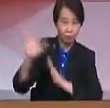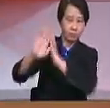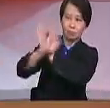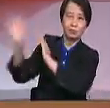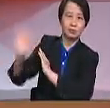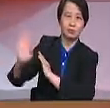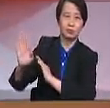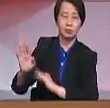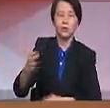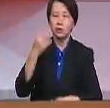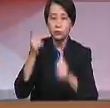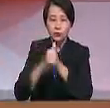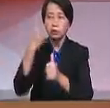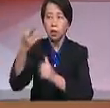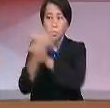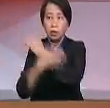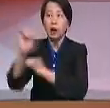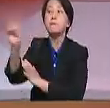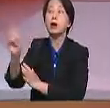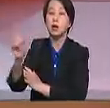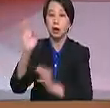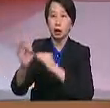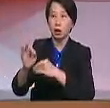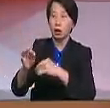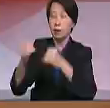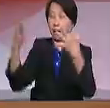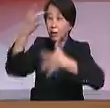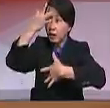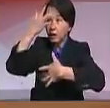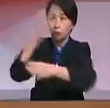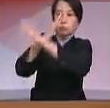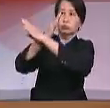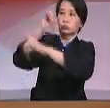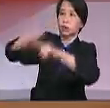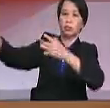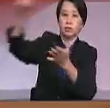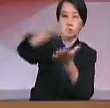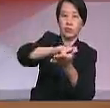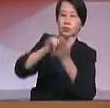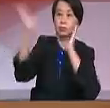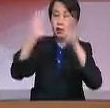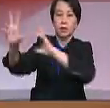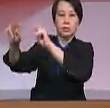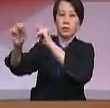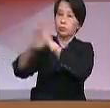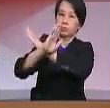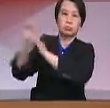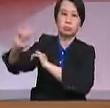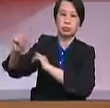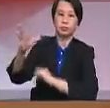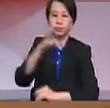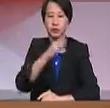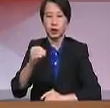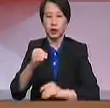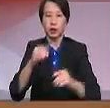tersebut untuk datang ke negara kita. Kalau negara yang berisiko tinggi, tentu saja kita tidak akan membenarkan. Dan satu lagi, keadaan